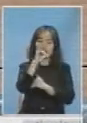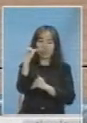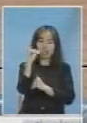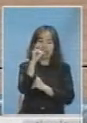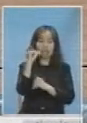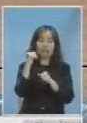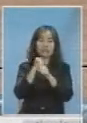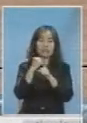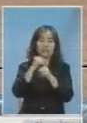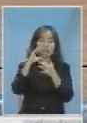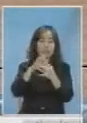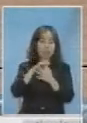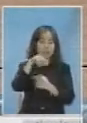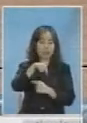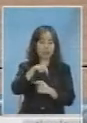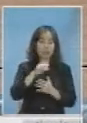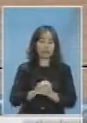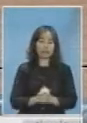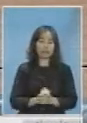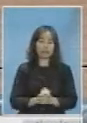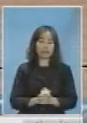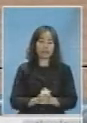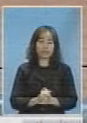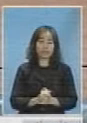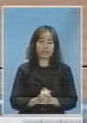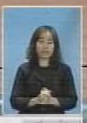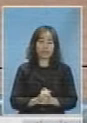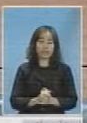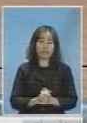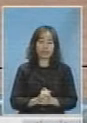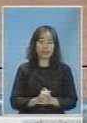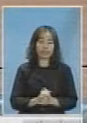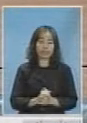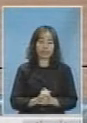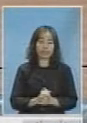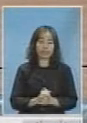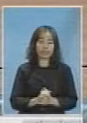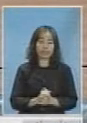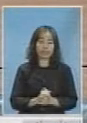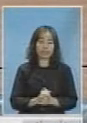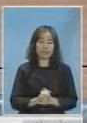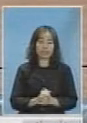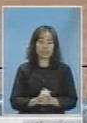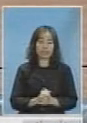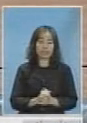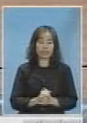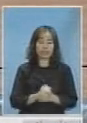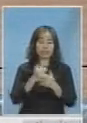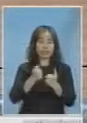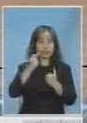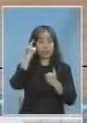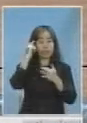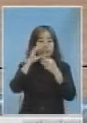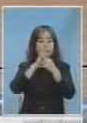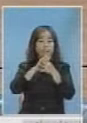ะไปรองรับในเรื่องนี้ท่านประธานที่เคารพครับที่น่ากังวลอีกประการห